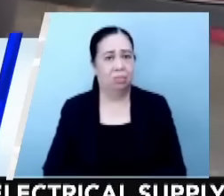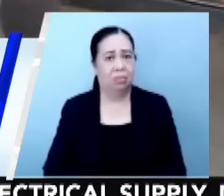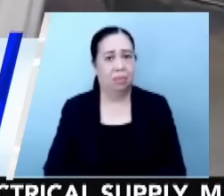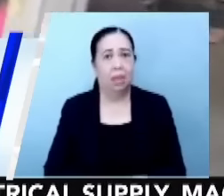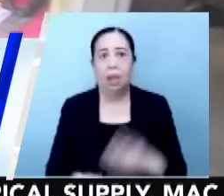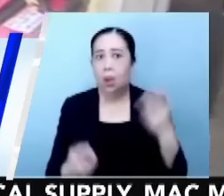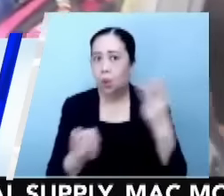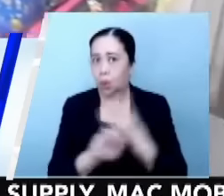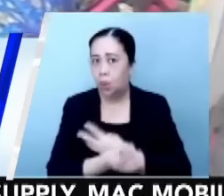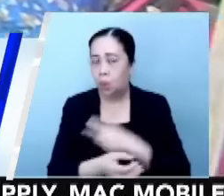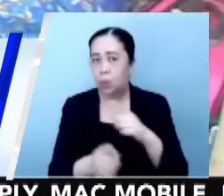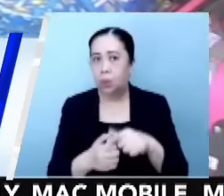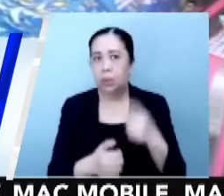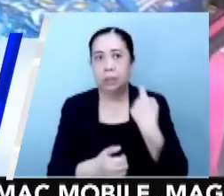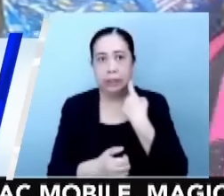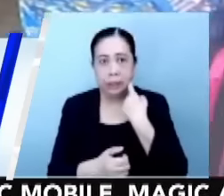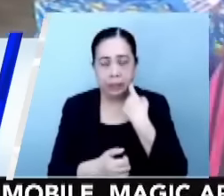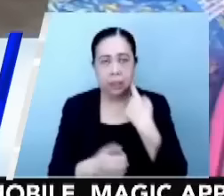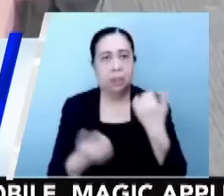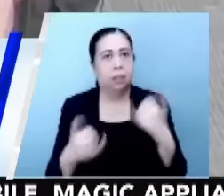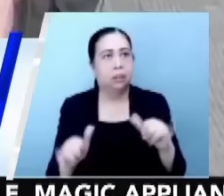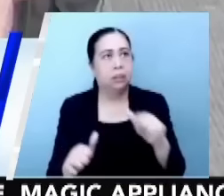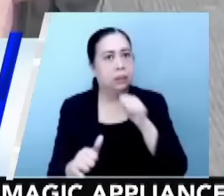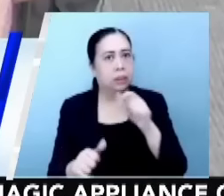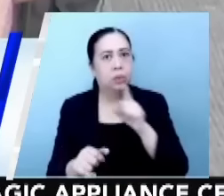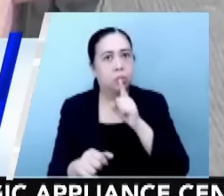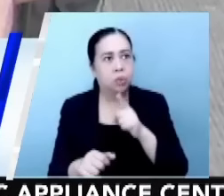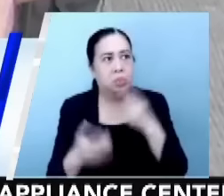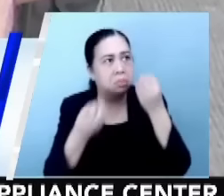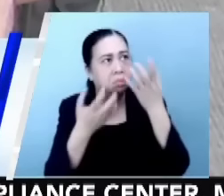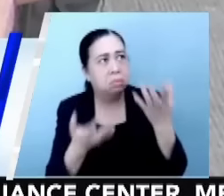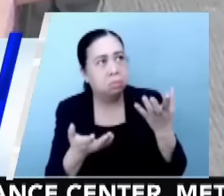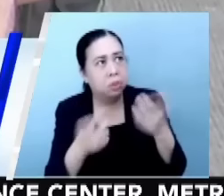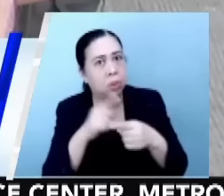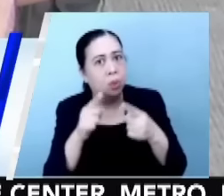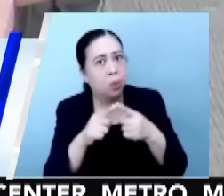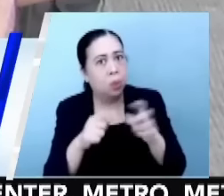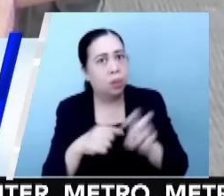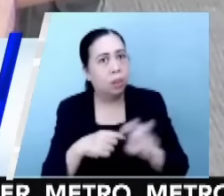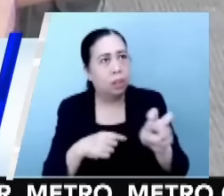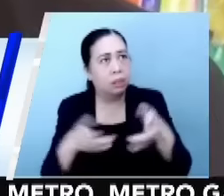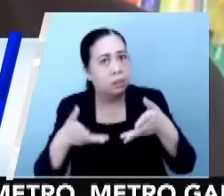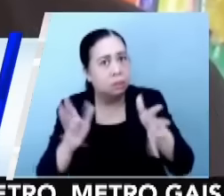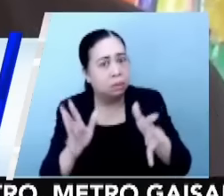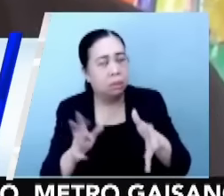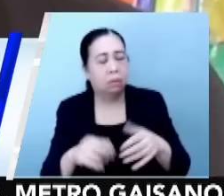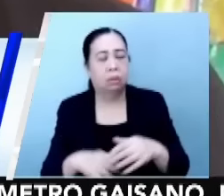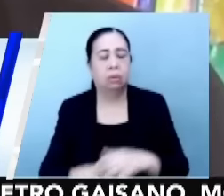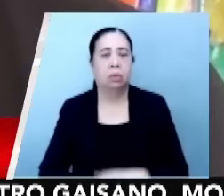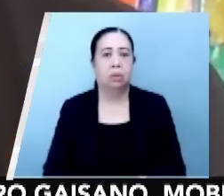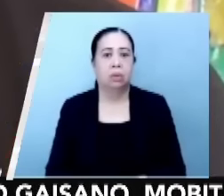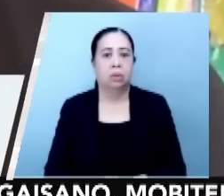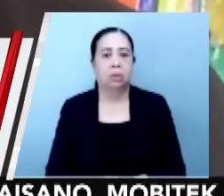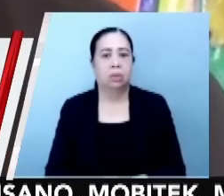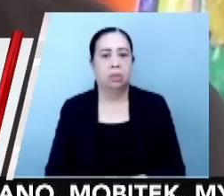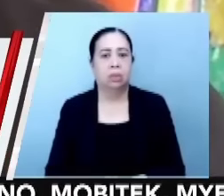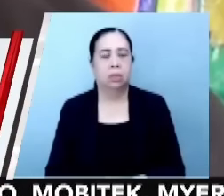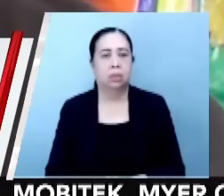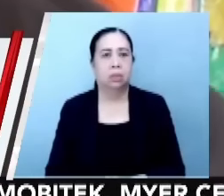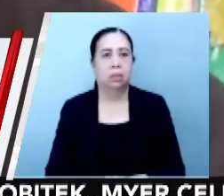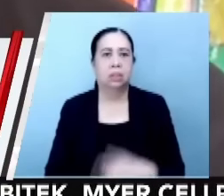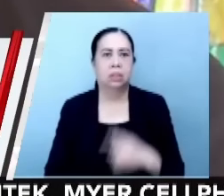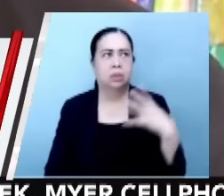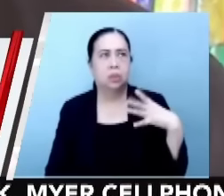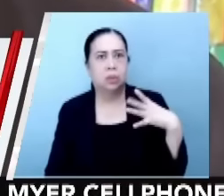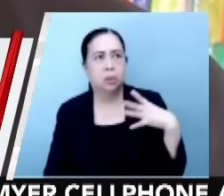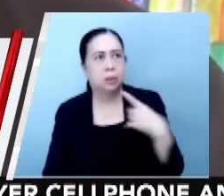hanggang kanina ay hindi pa raw naaabisuhan kung kailan ang biyahe ng ilang pasahero. Kanina pa po kami nagantay kung may abiso sila